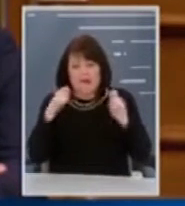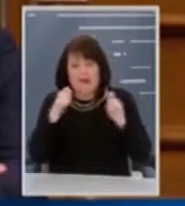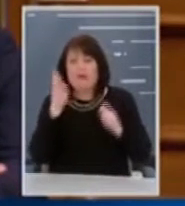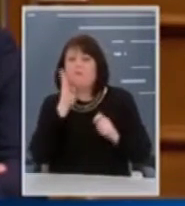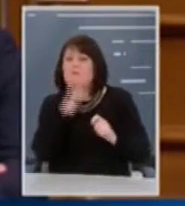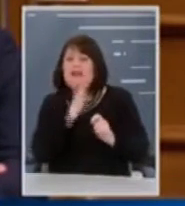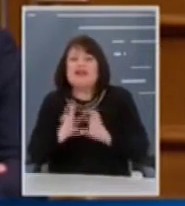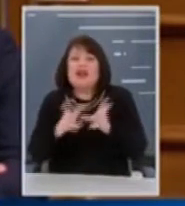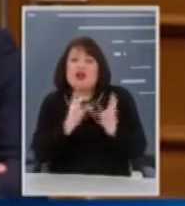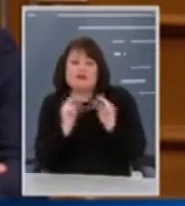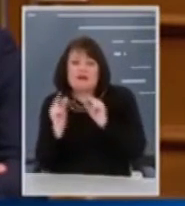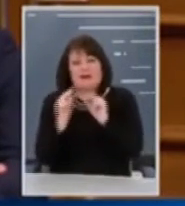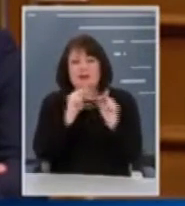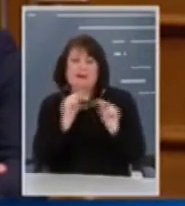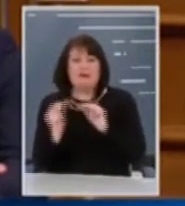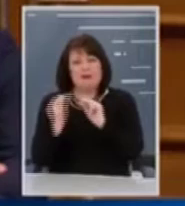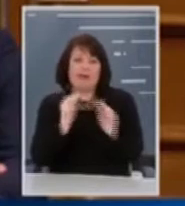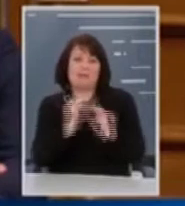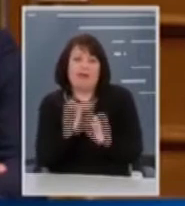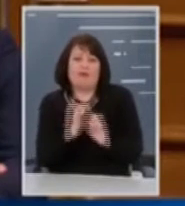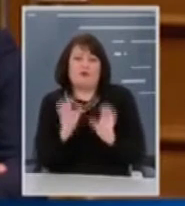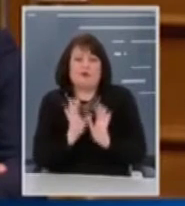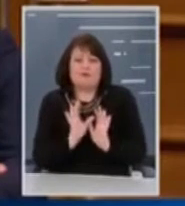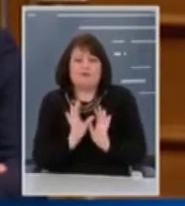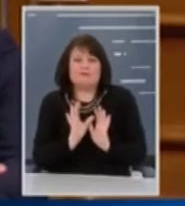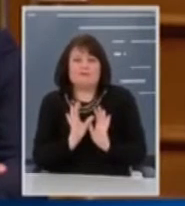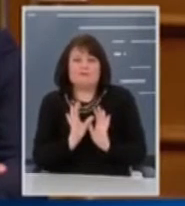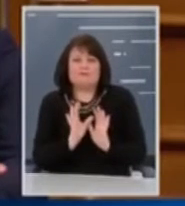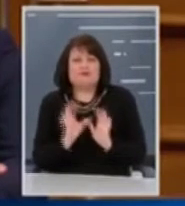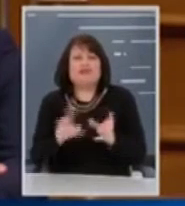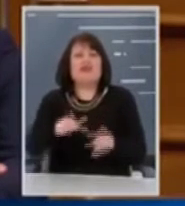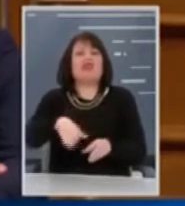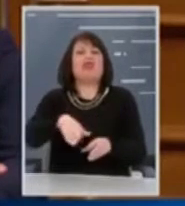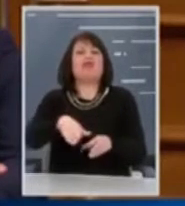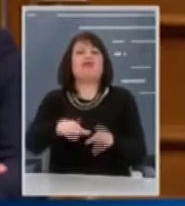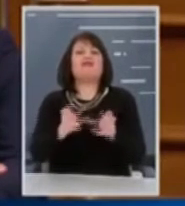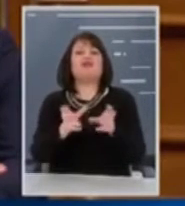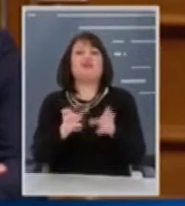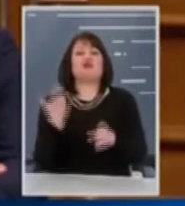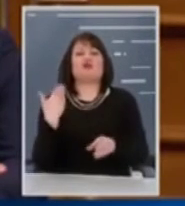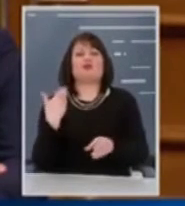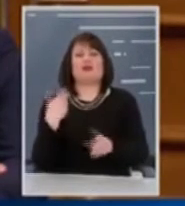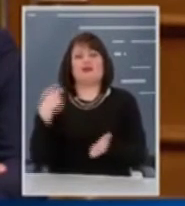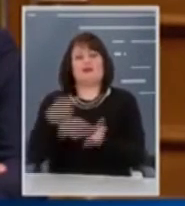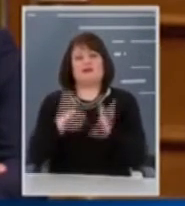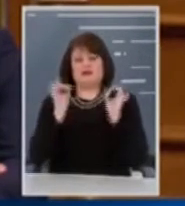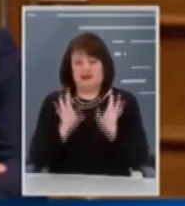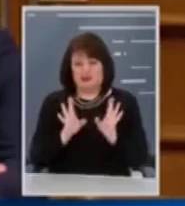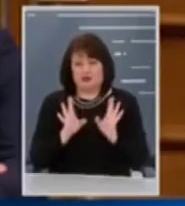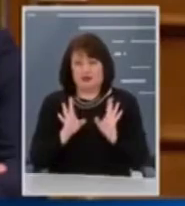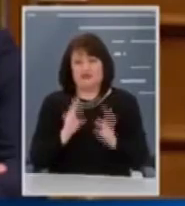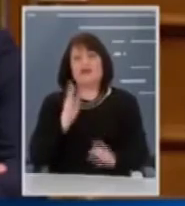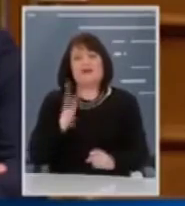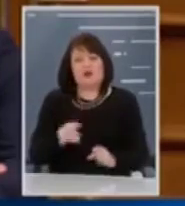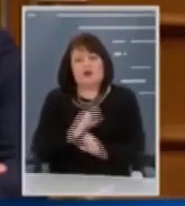πρωινού τηλεοπτικού, πρωινής τηλεοπτικής εκπομπής και μάλιστα σε σταθμούς τρίτης κατηγορίας που μέχρι πρότινος δεν πλήρωναν ευρώ για να